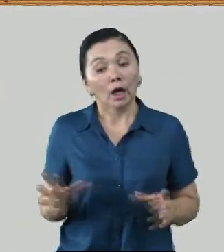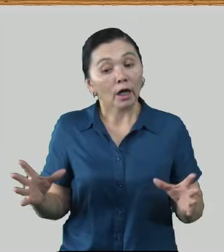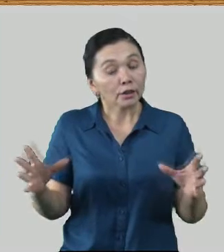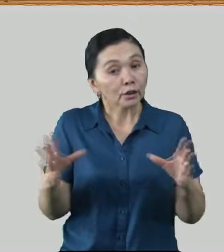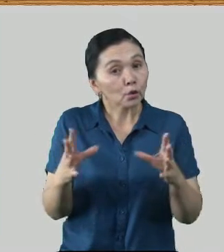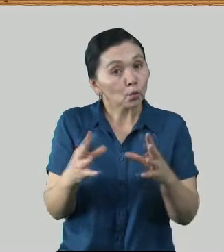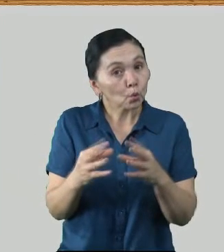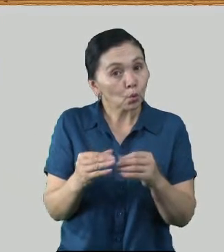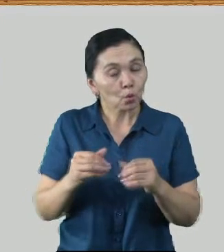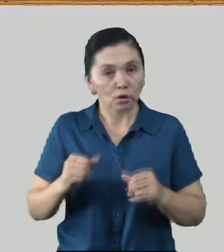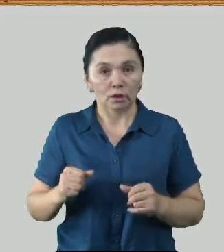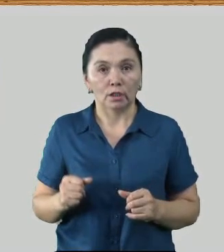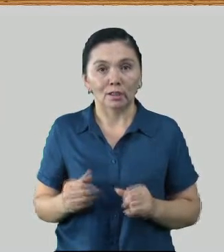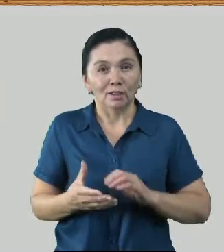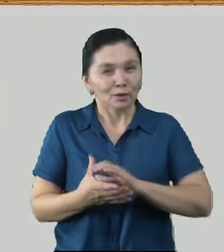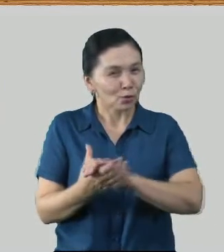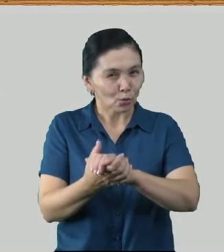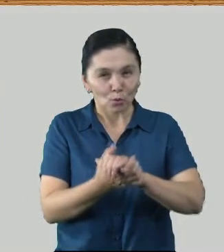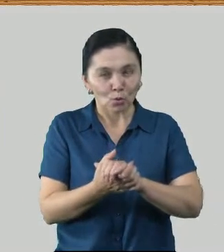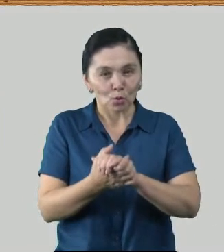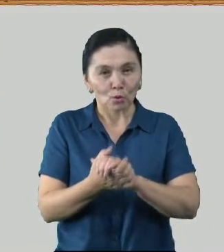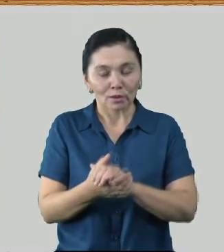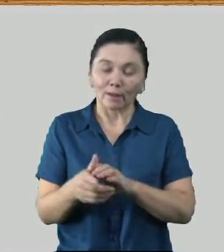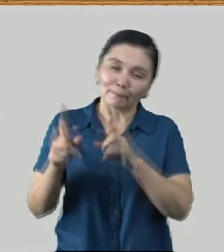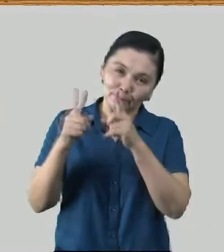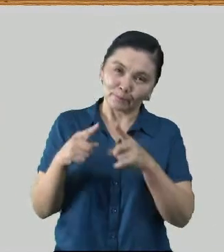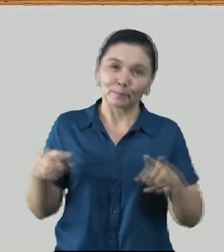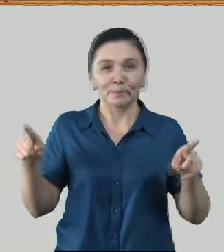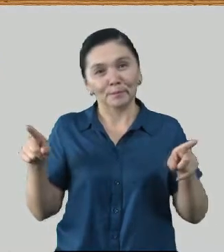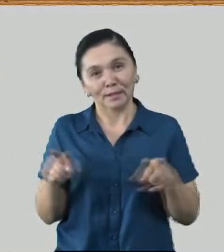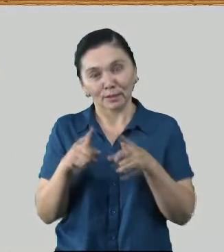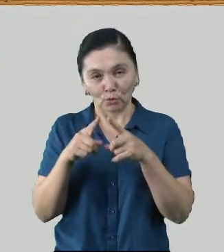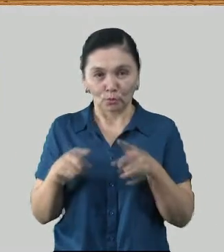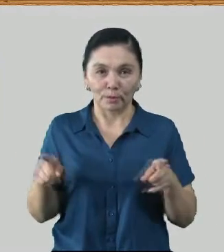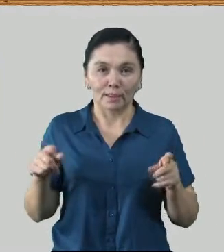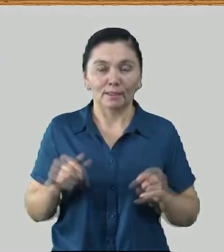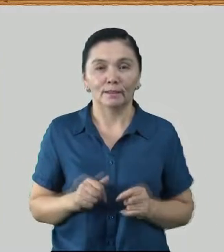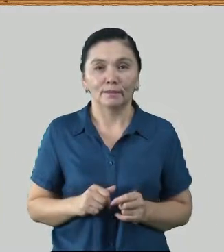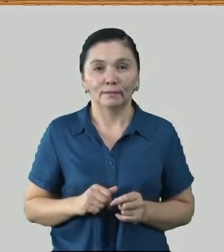дружно веселую песенку пели.